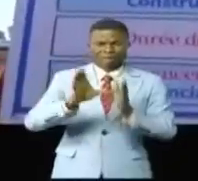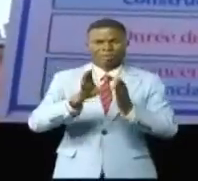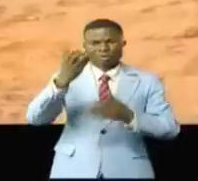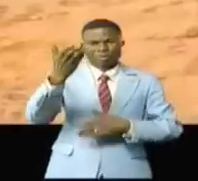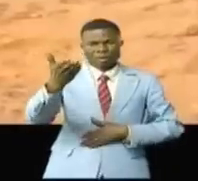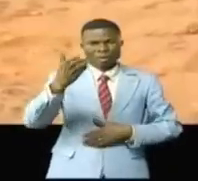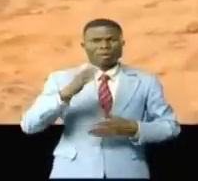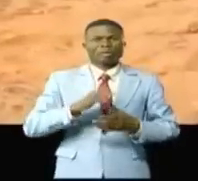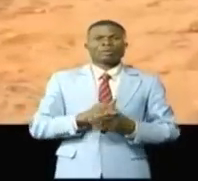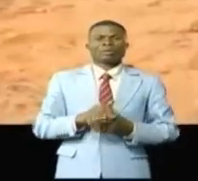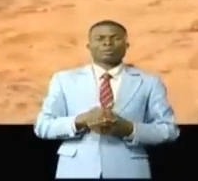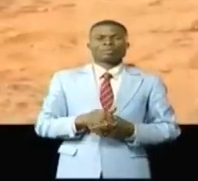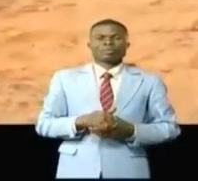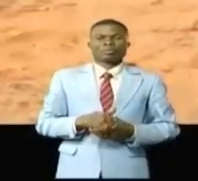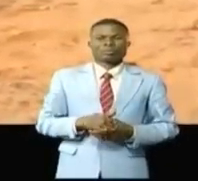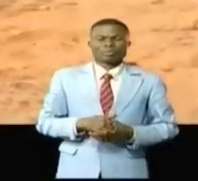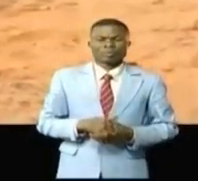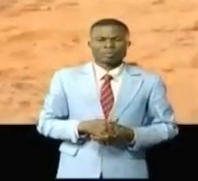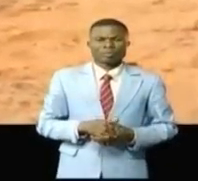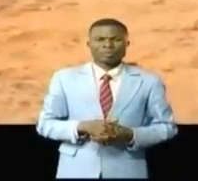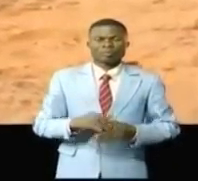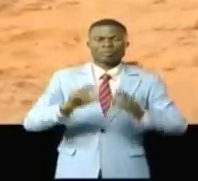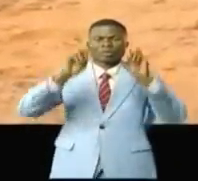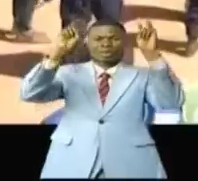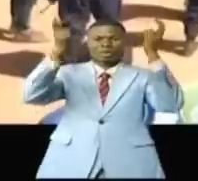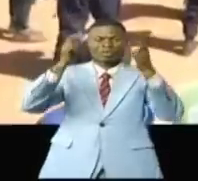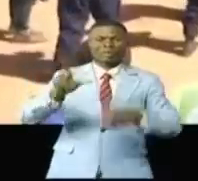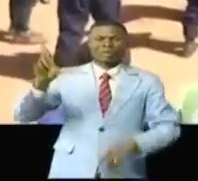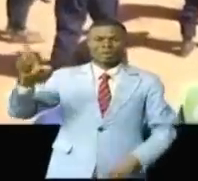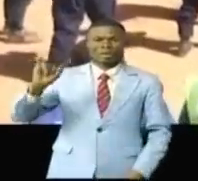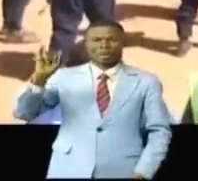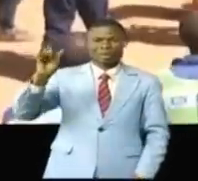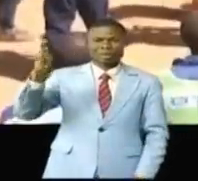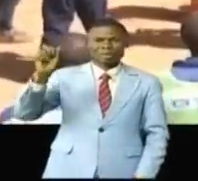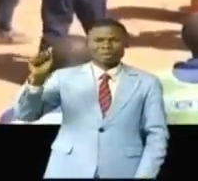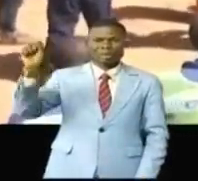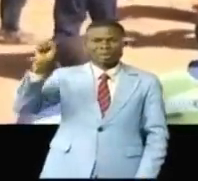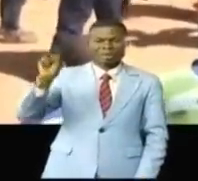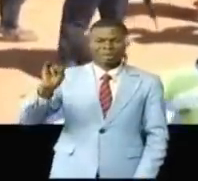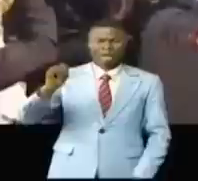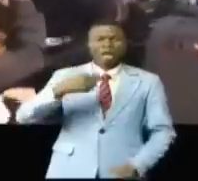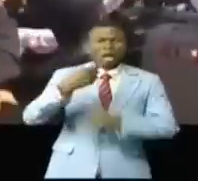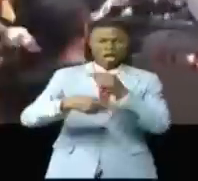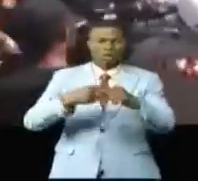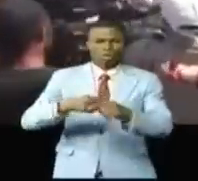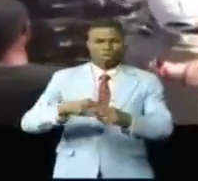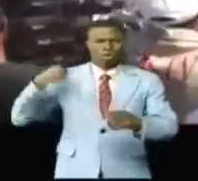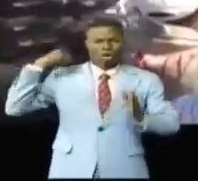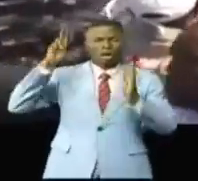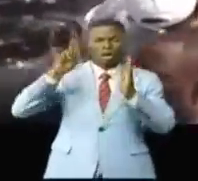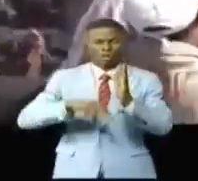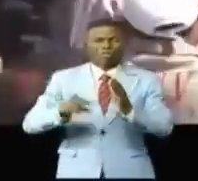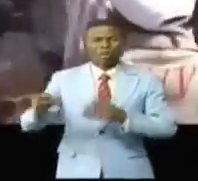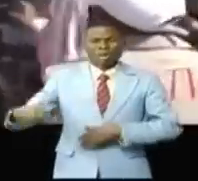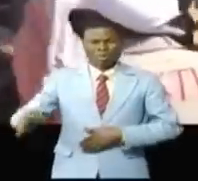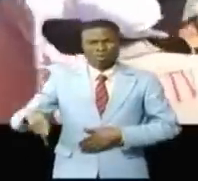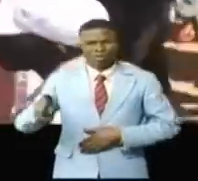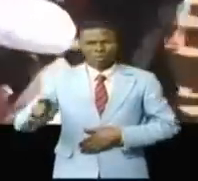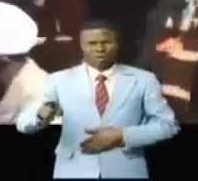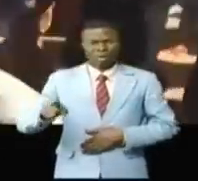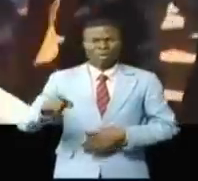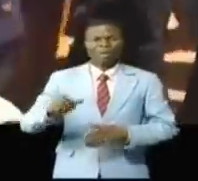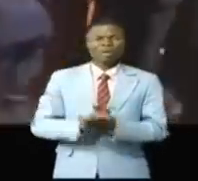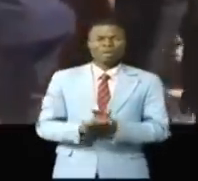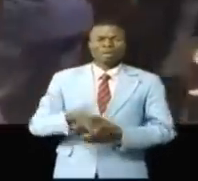De construction de la route de contournement de la ville de Likasi vient d'être lancée par le gouvernement de province Jean-Kaboula Katoué à partir du